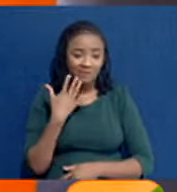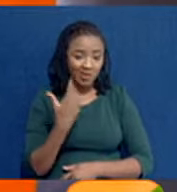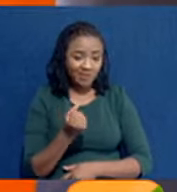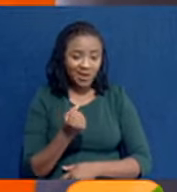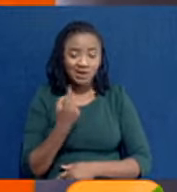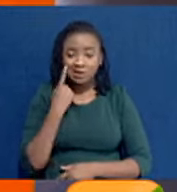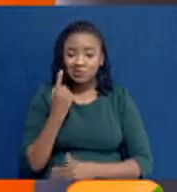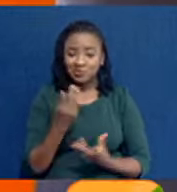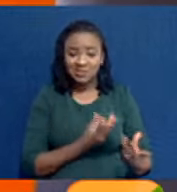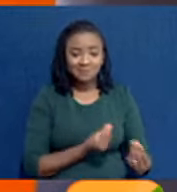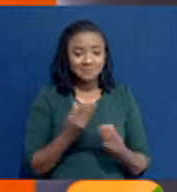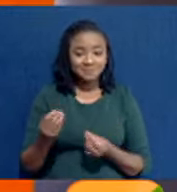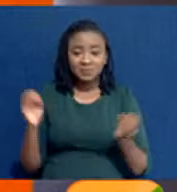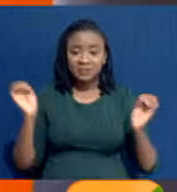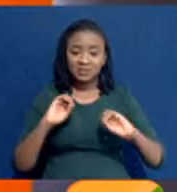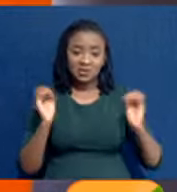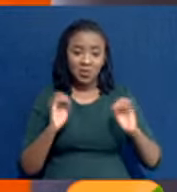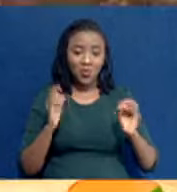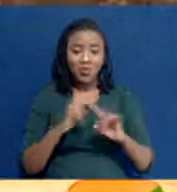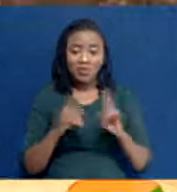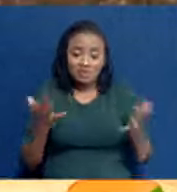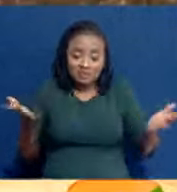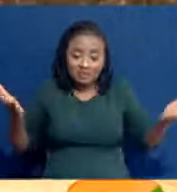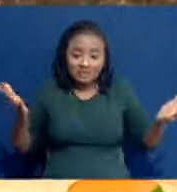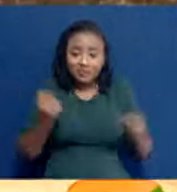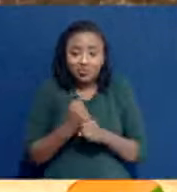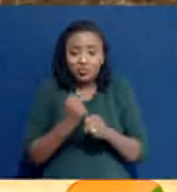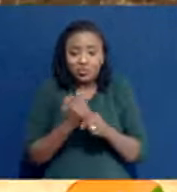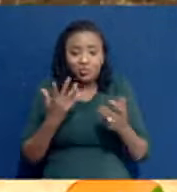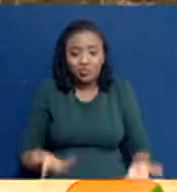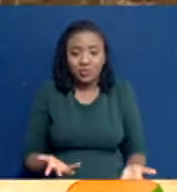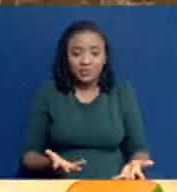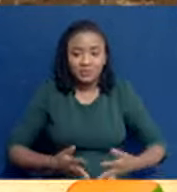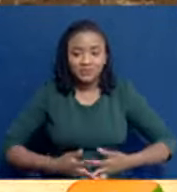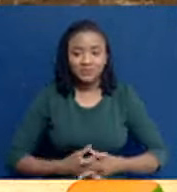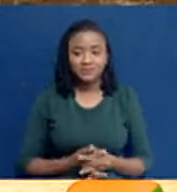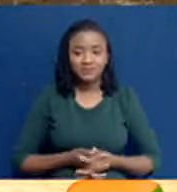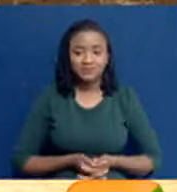rahisi sana, lakini hakuna cha kufanya. Martin Munene, runinga ya Citizen.